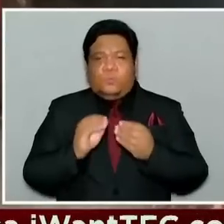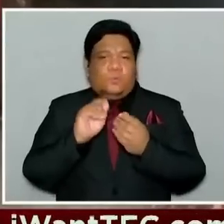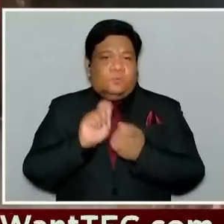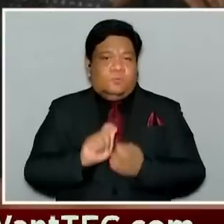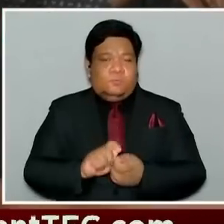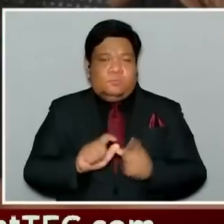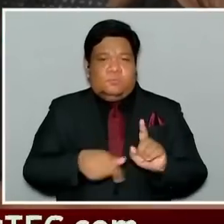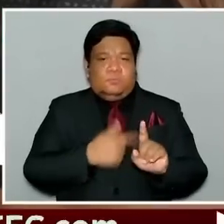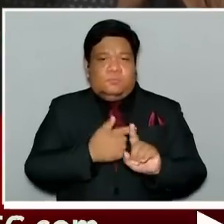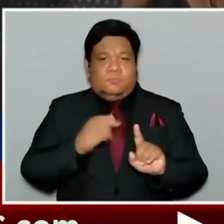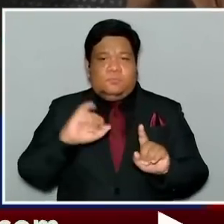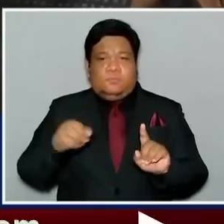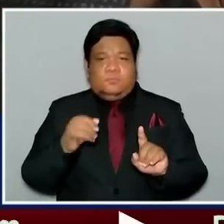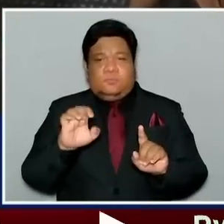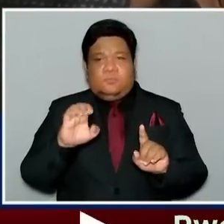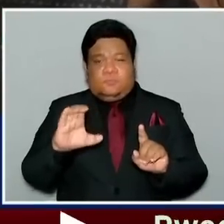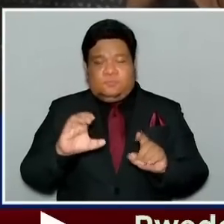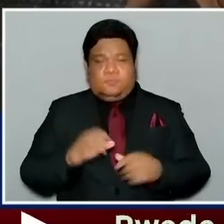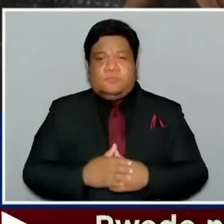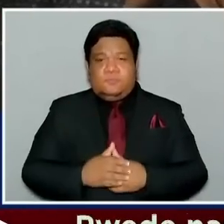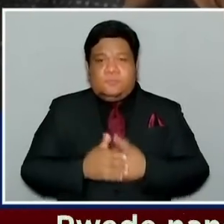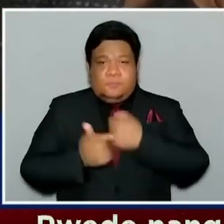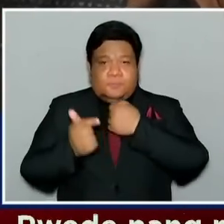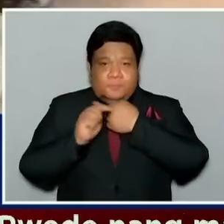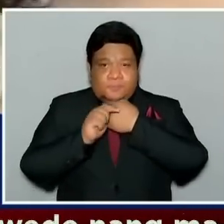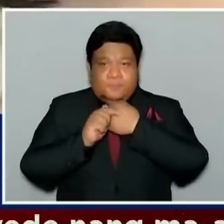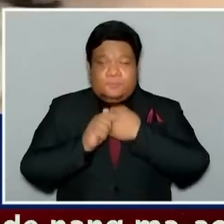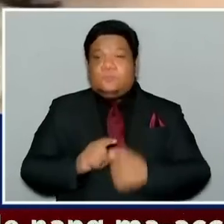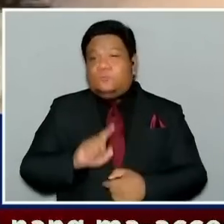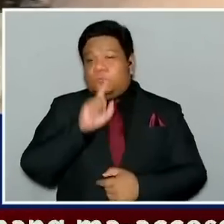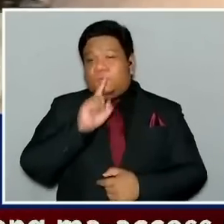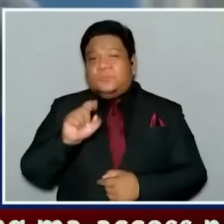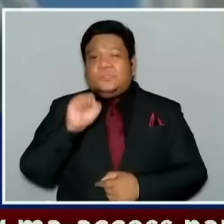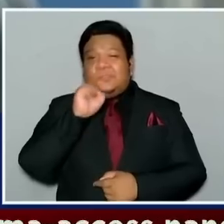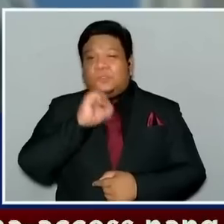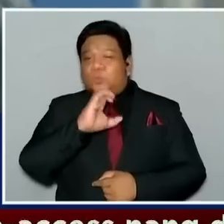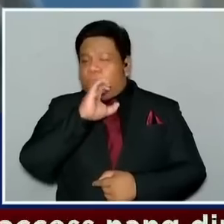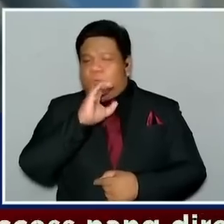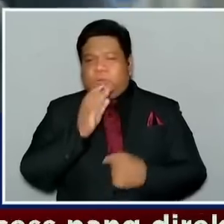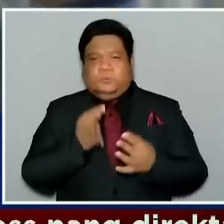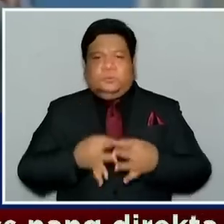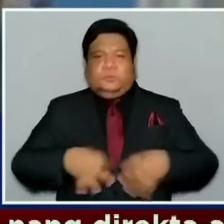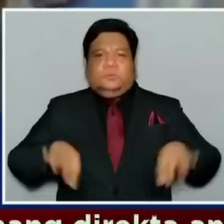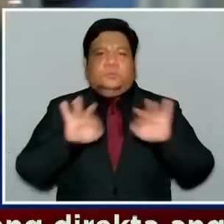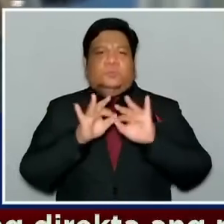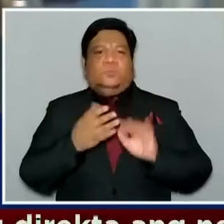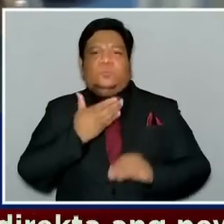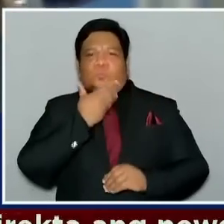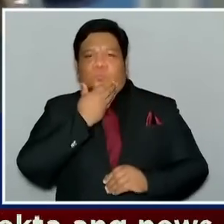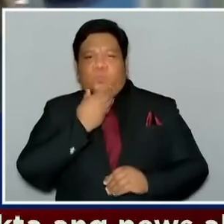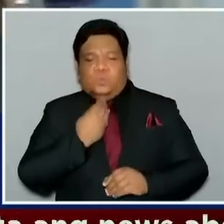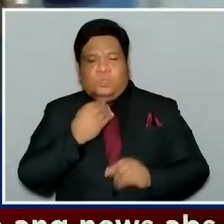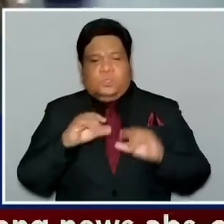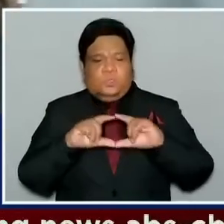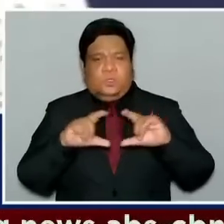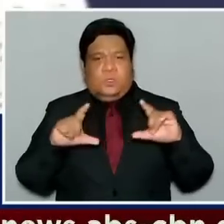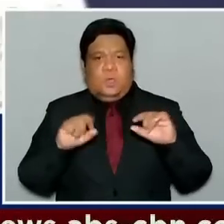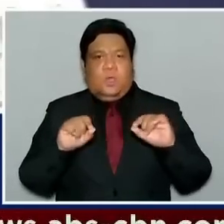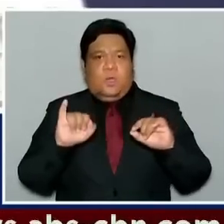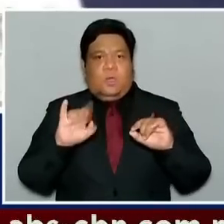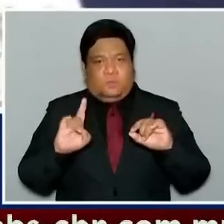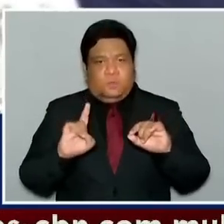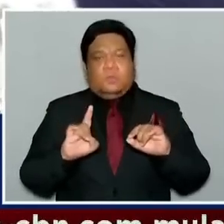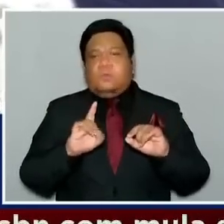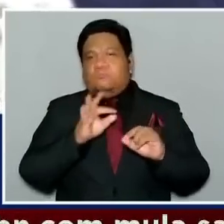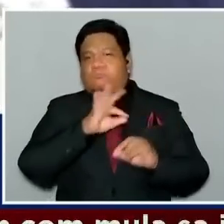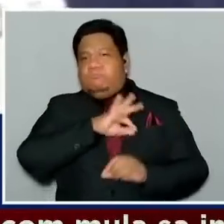Malaking bagay para sa mga matatanda ang kanilang senior citizens ID. Malaki ang pakinabang nito sa kanilang pang-araw-araw na